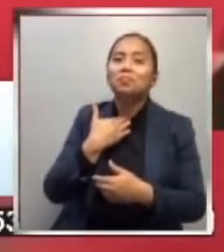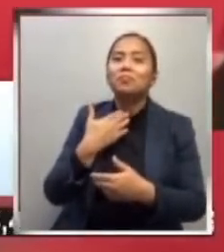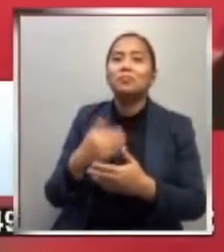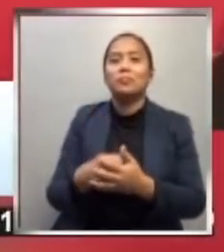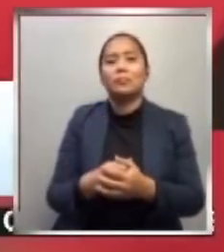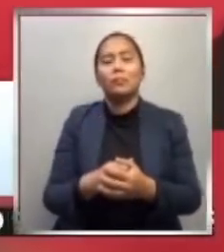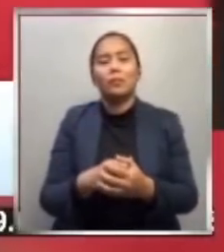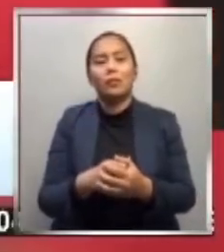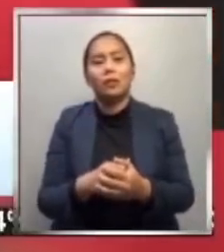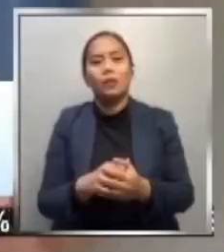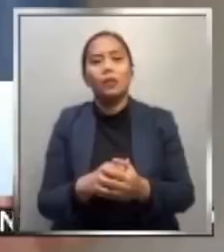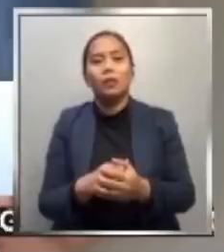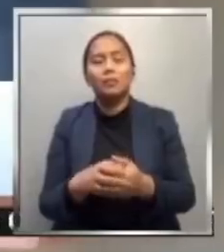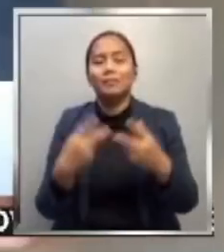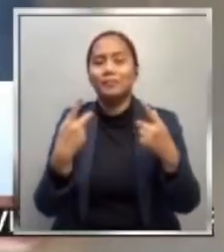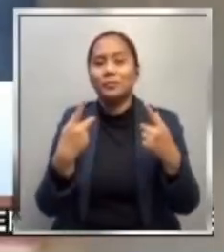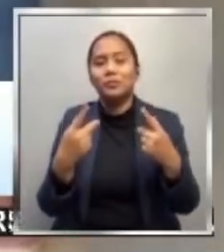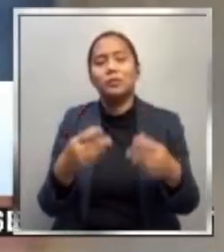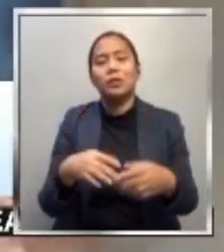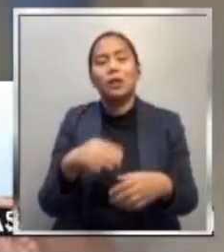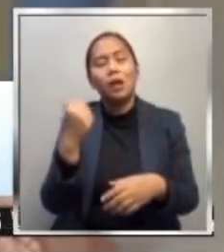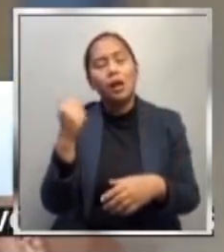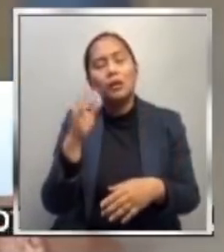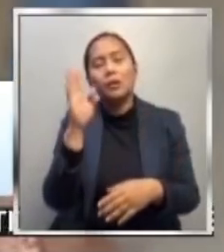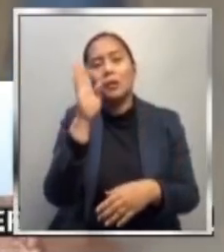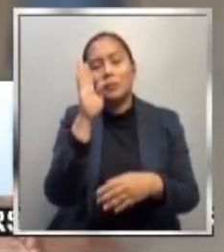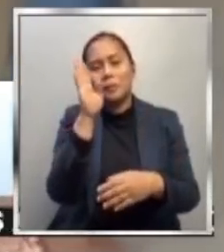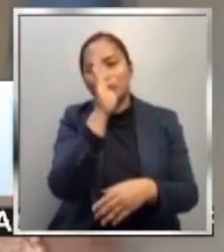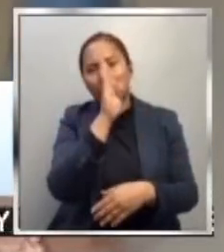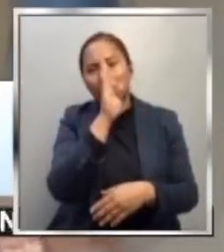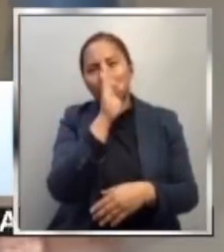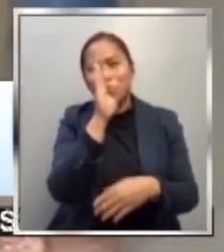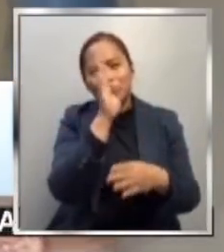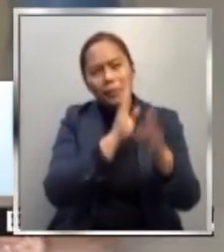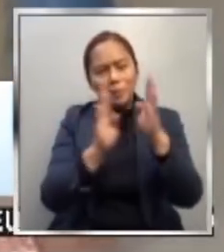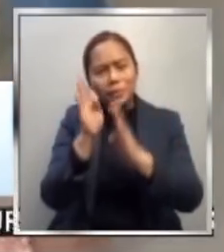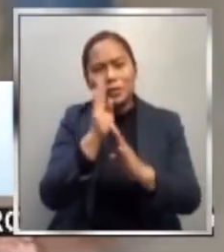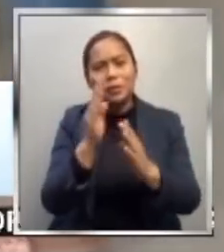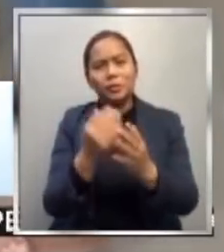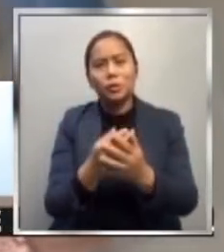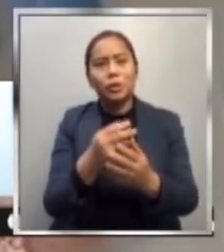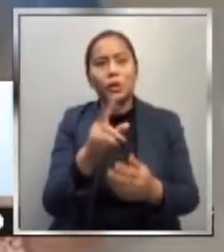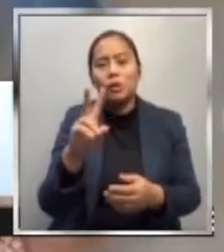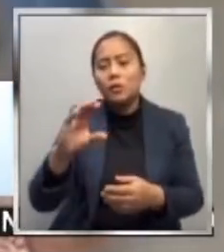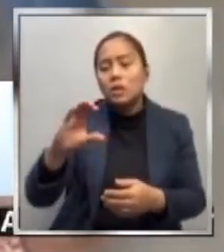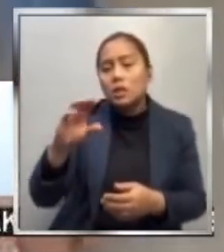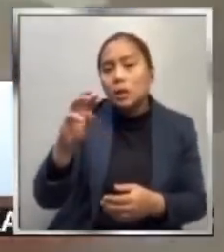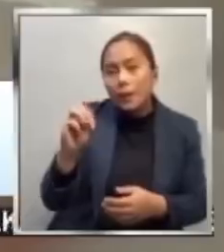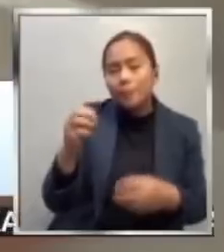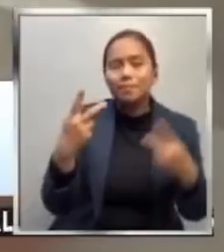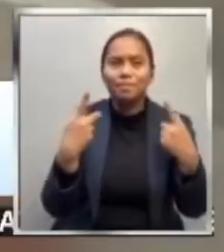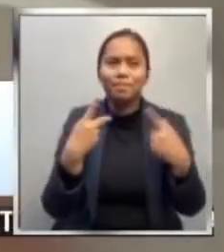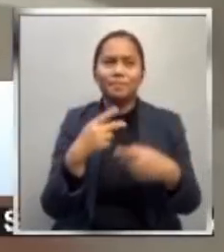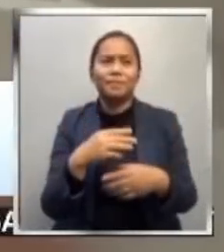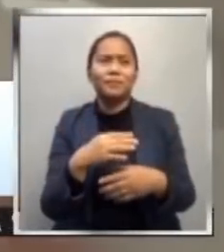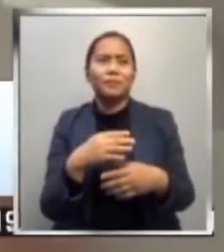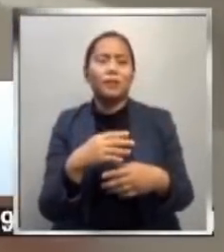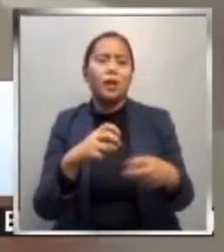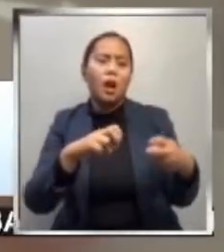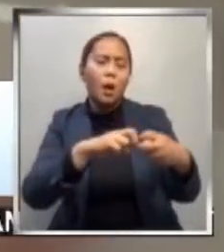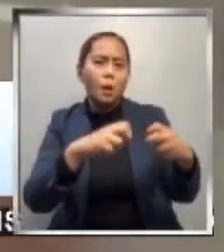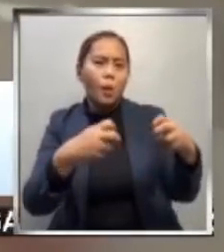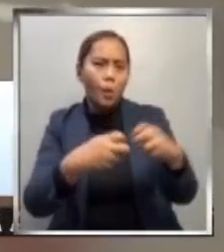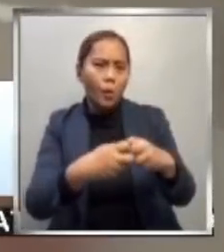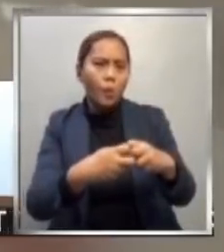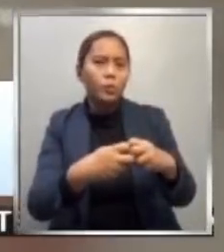abiriya sa VCM. As of this time, merong dalawang VCM na nagka-problema dito sa Capiz